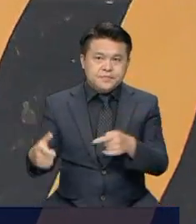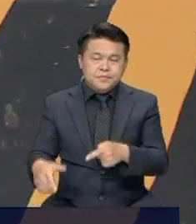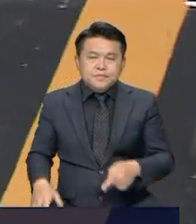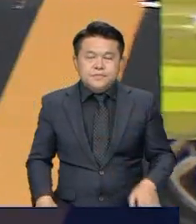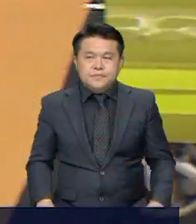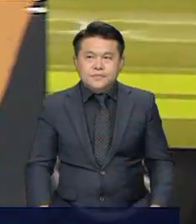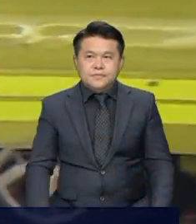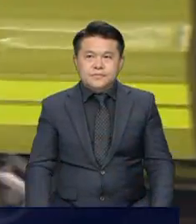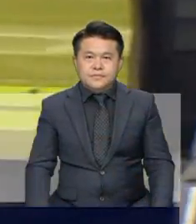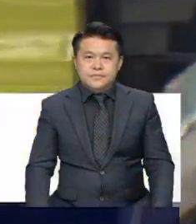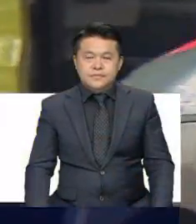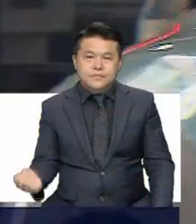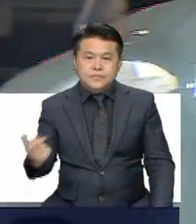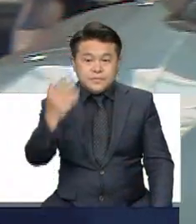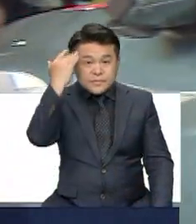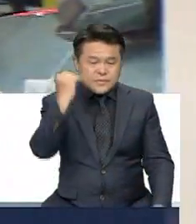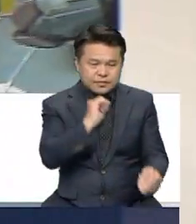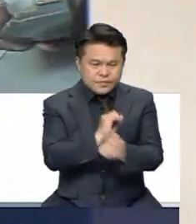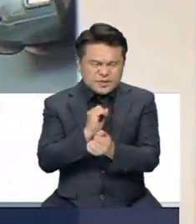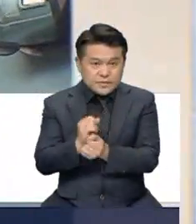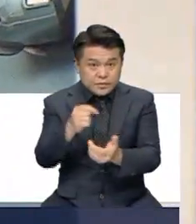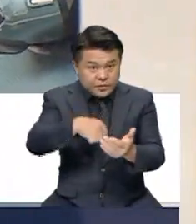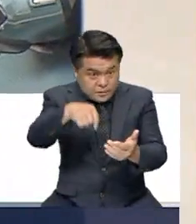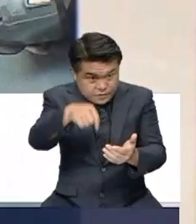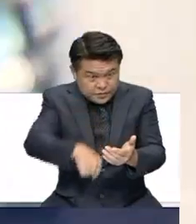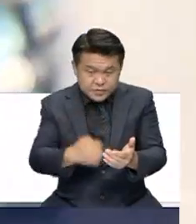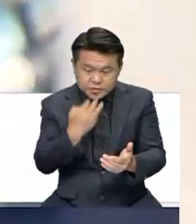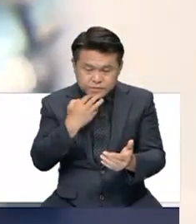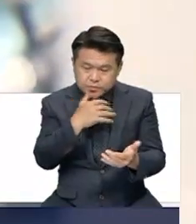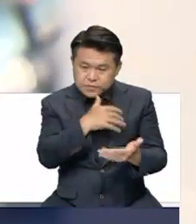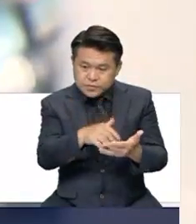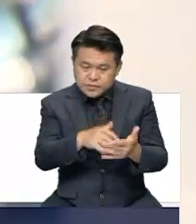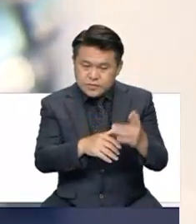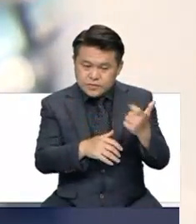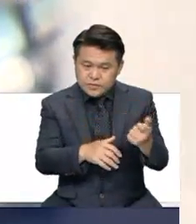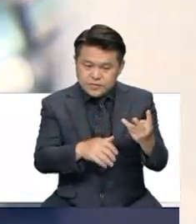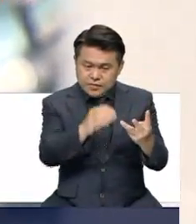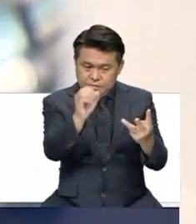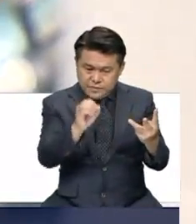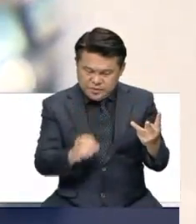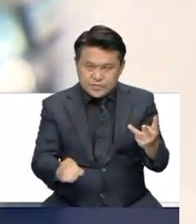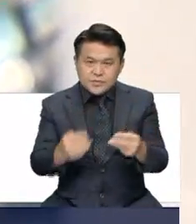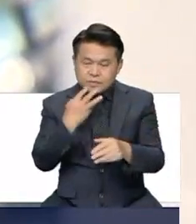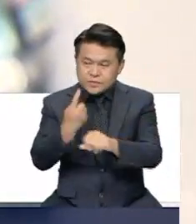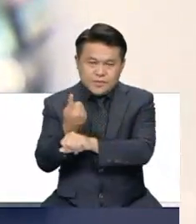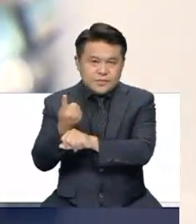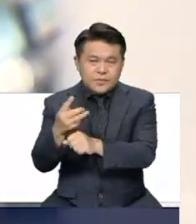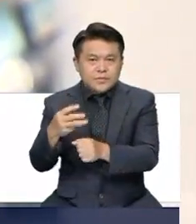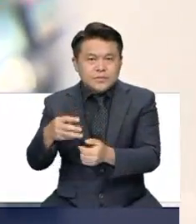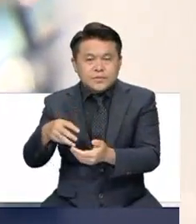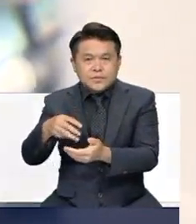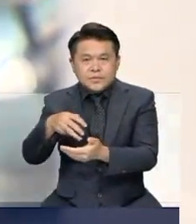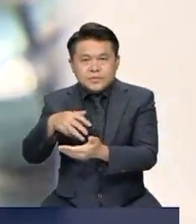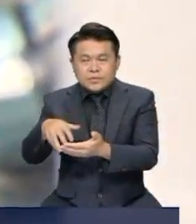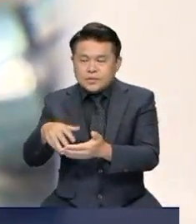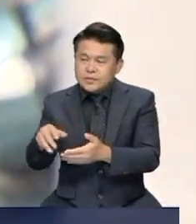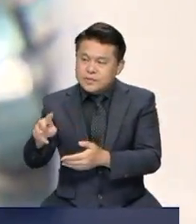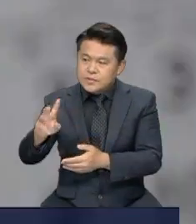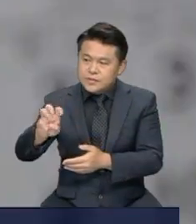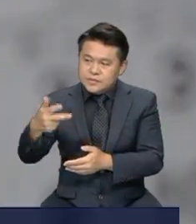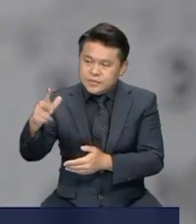확진됐습니다. 국내 발생 환자 가운데 수도권 비중은 63%, 비수도권은 37%